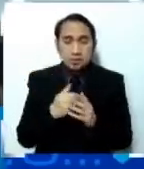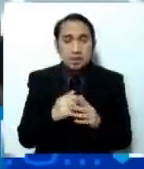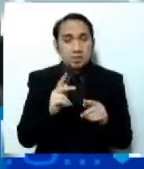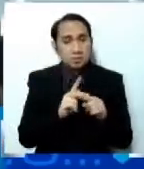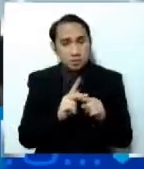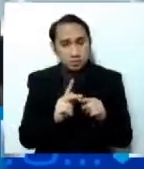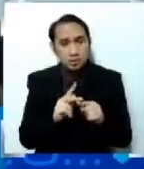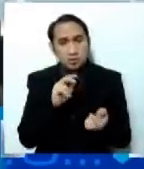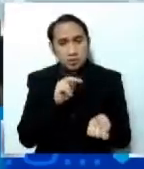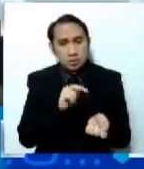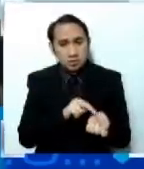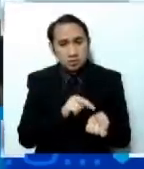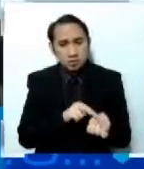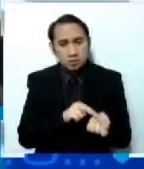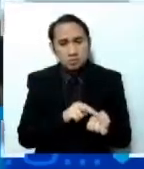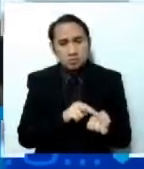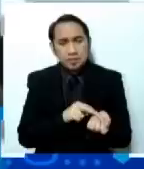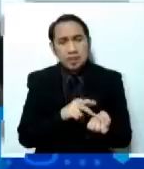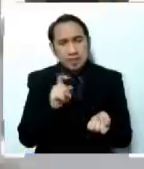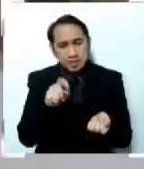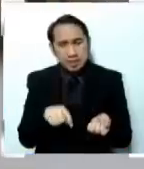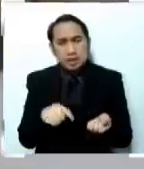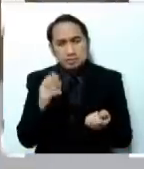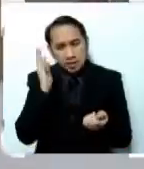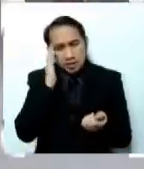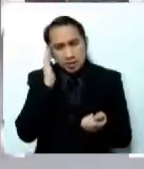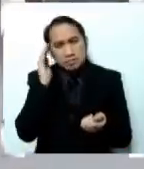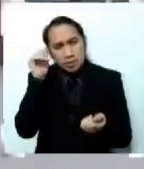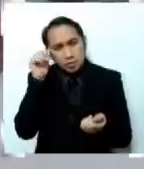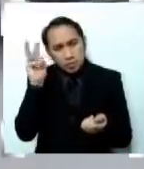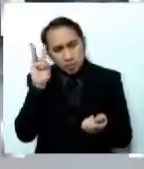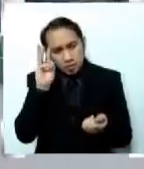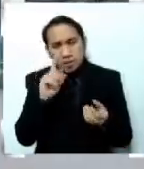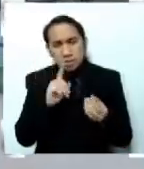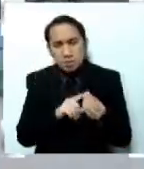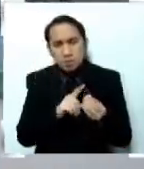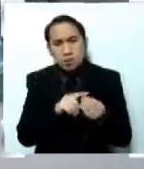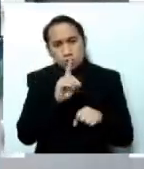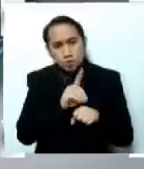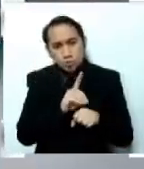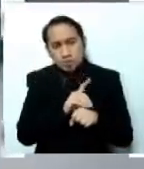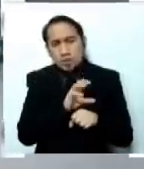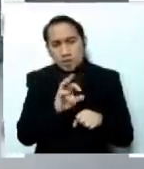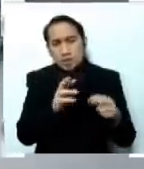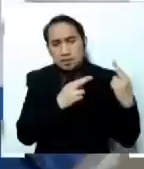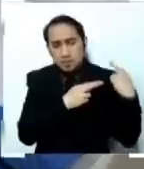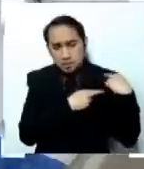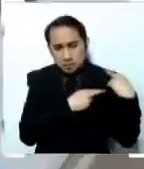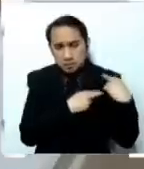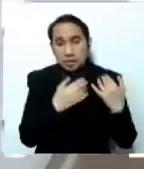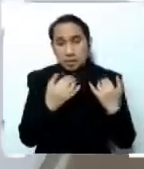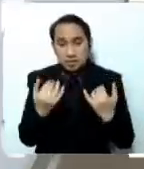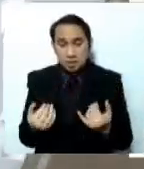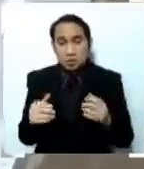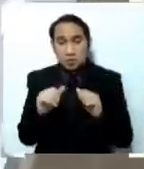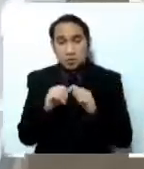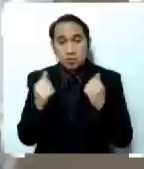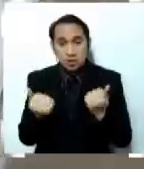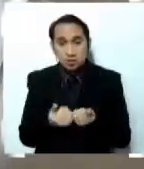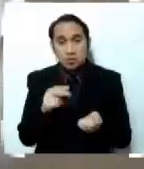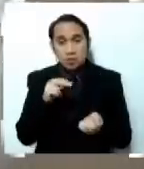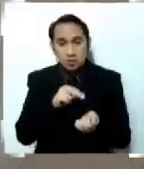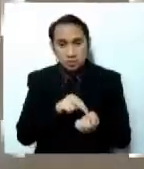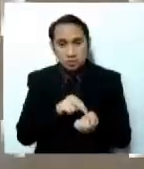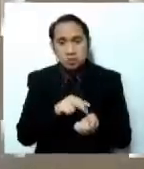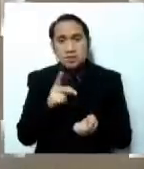po, nandoon po yung duty and obligation natin. Para sa Filipino Nurses United, importante ring matugunan ang kaligtasan